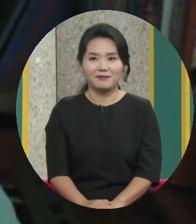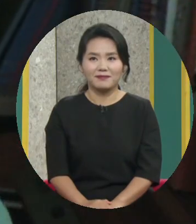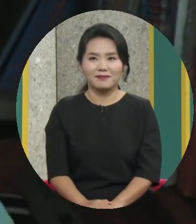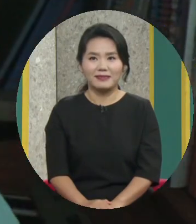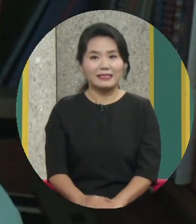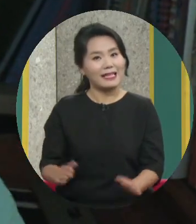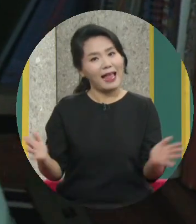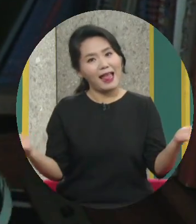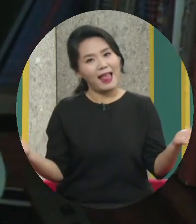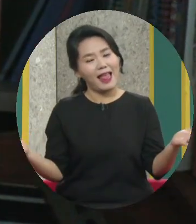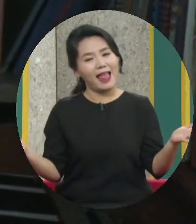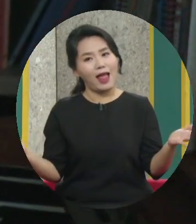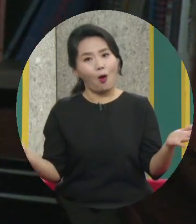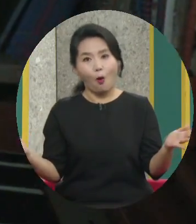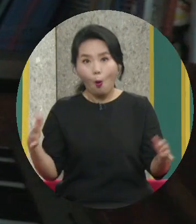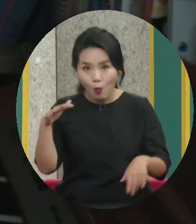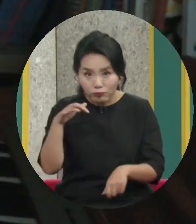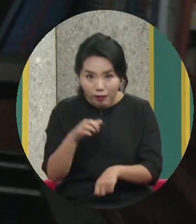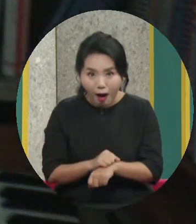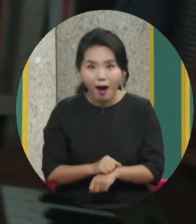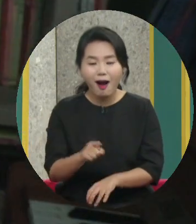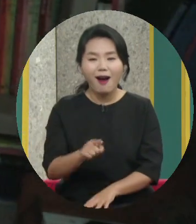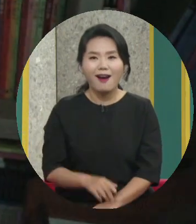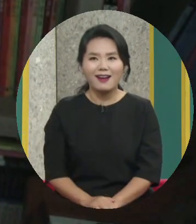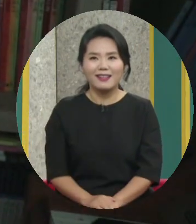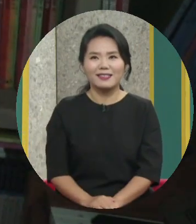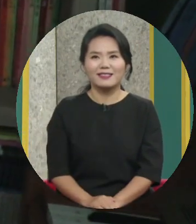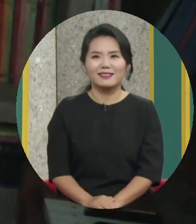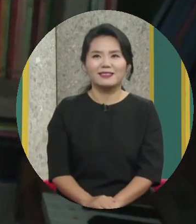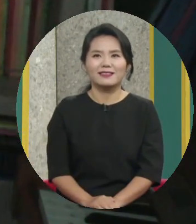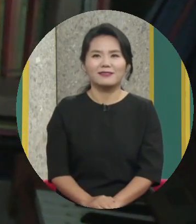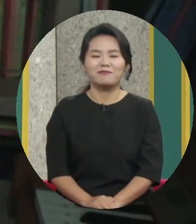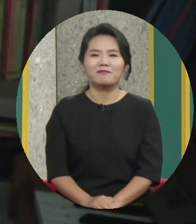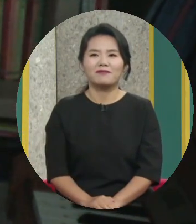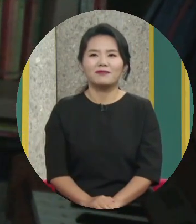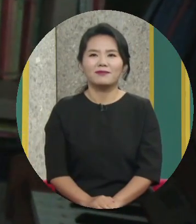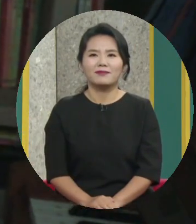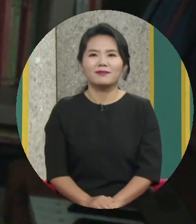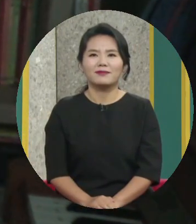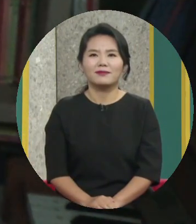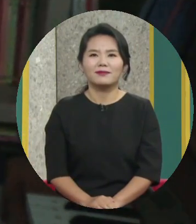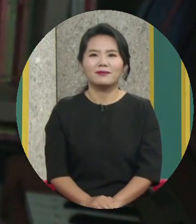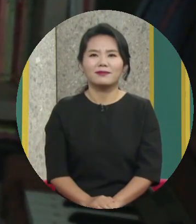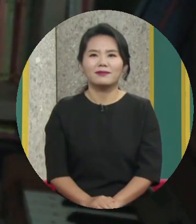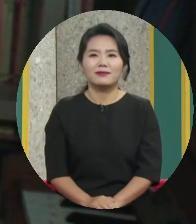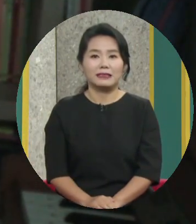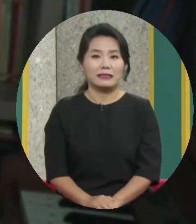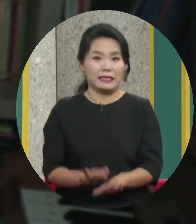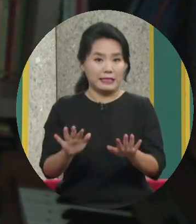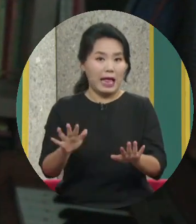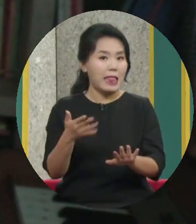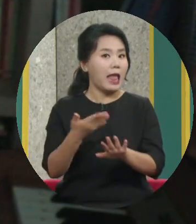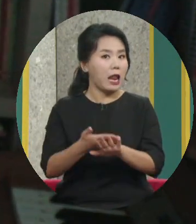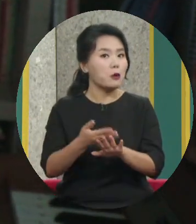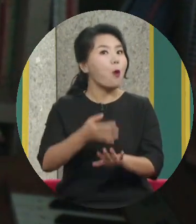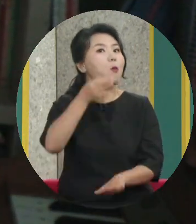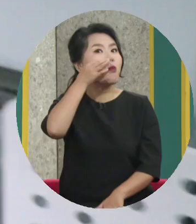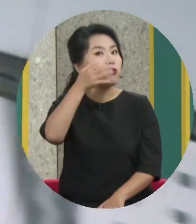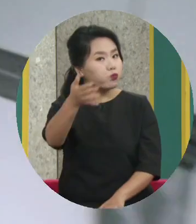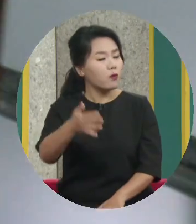짜잔! 엄청 잘 치네요. 네, 이제 그런 거 보여는